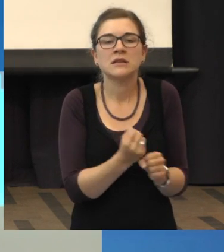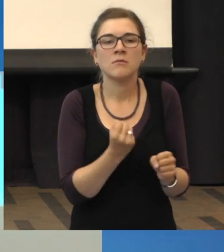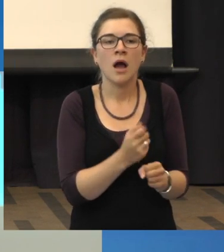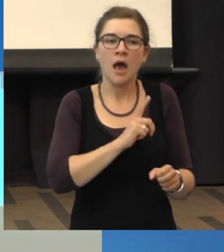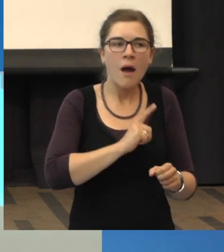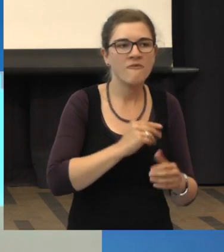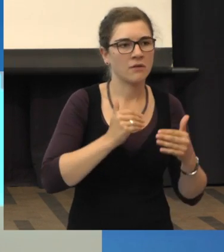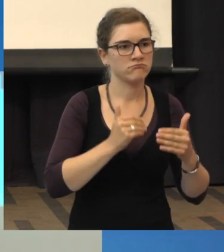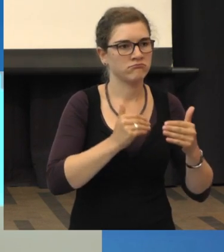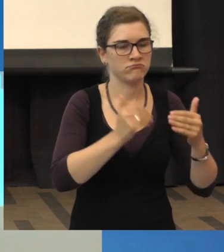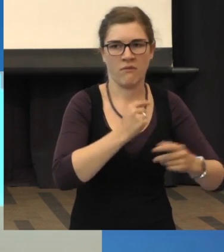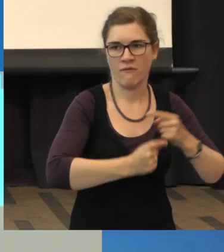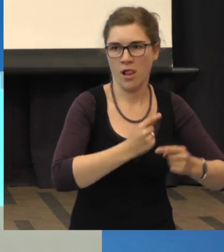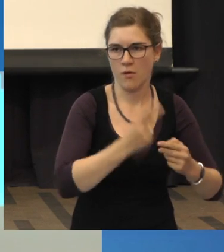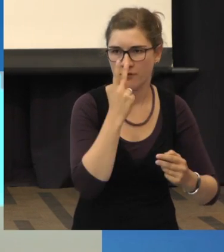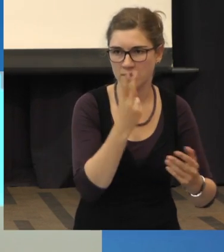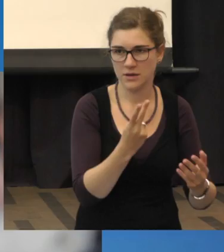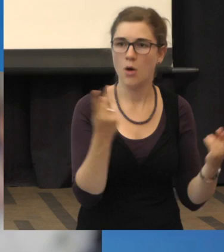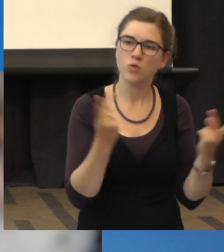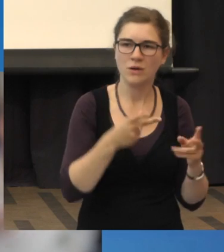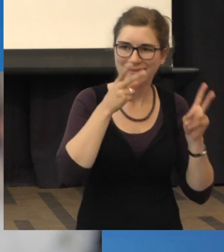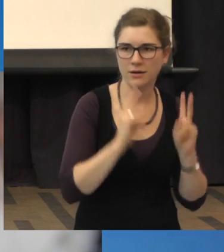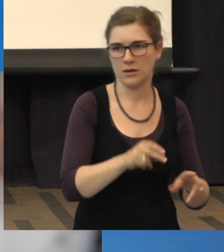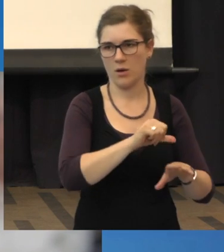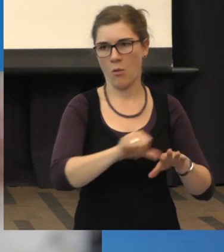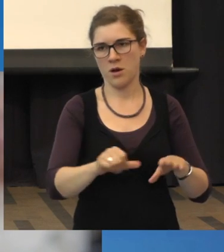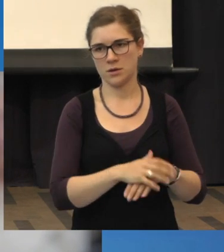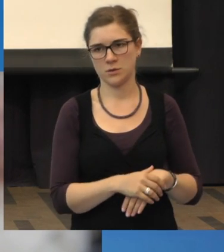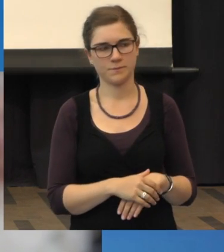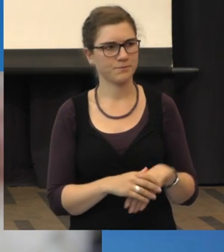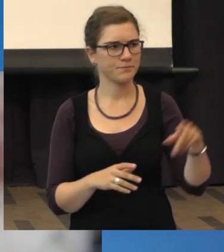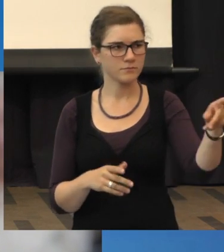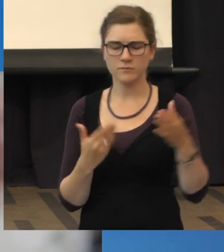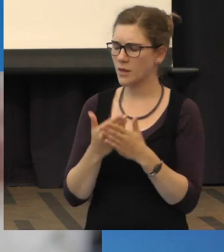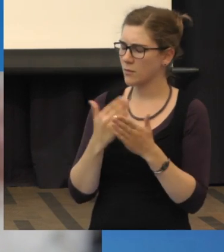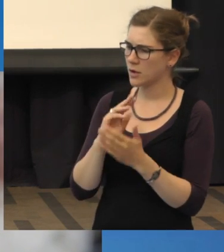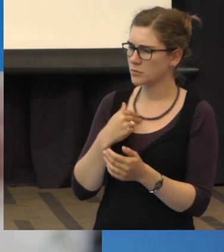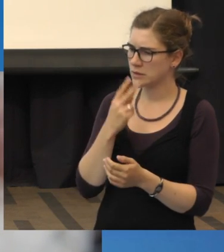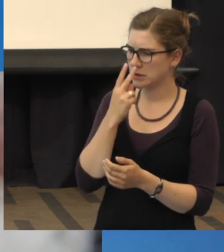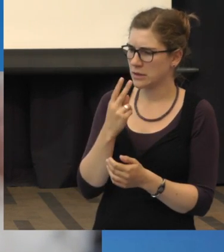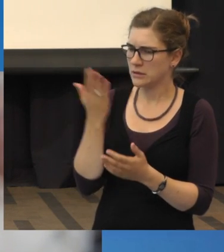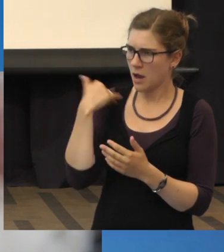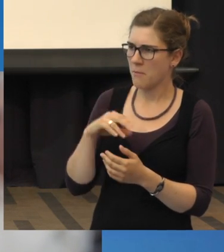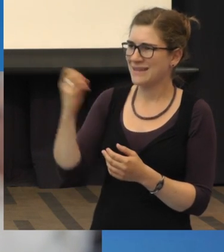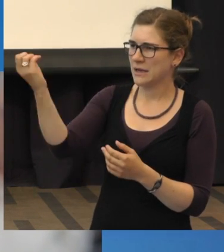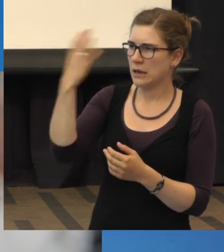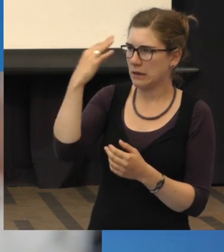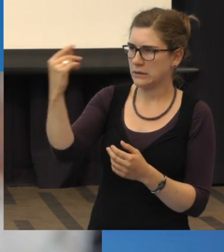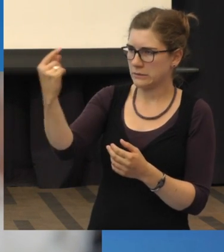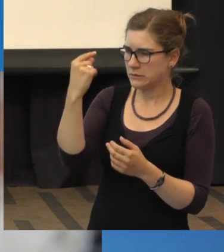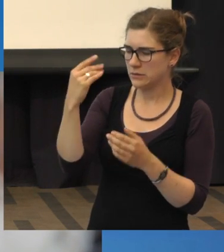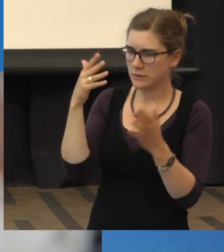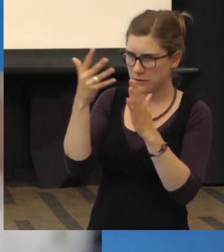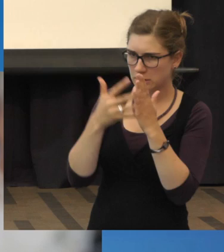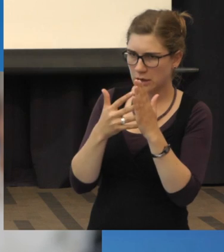verläuft oder richtig operieren. Wenn ich sehe, da wurde so ein Test gemacht, so ein Lichtstrahl, der